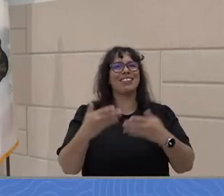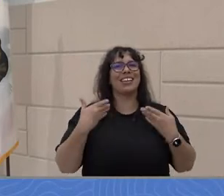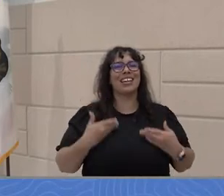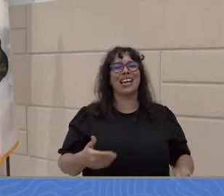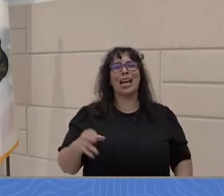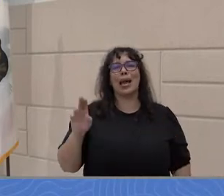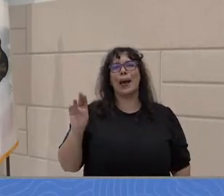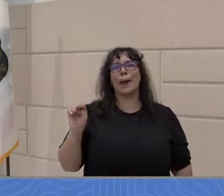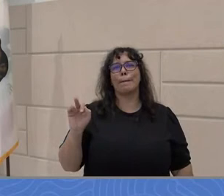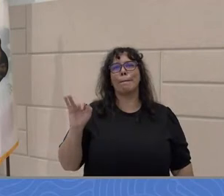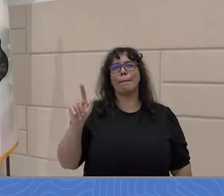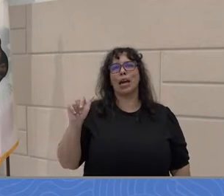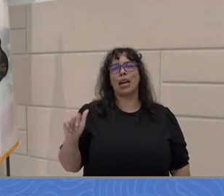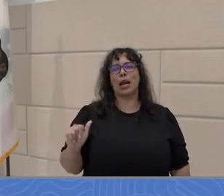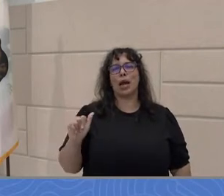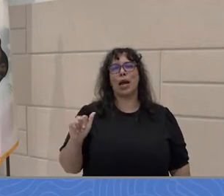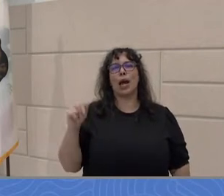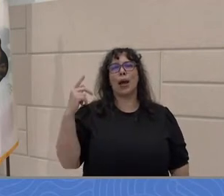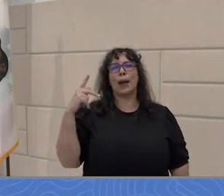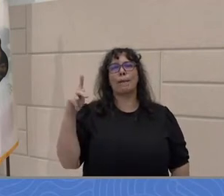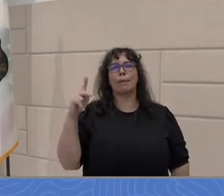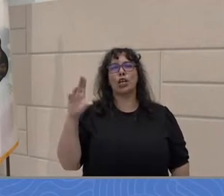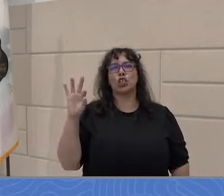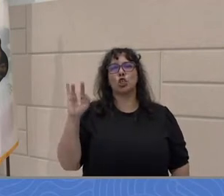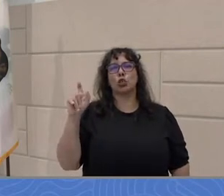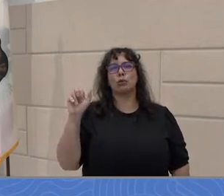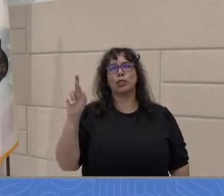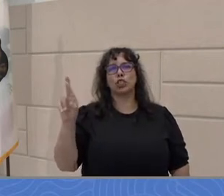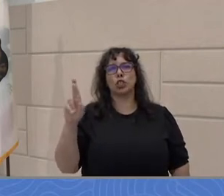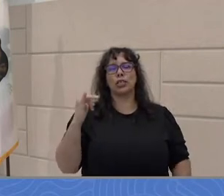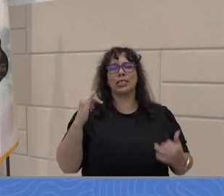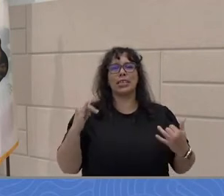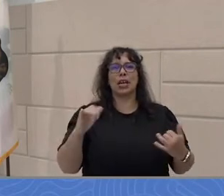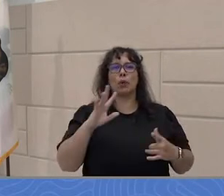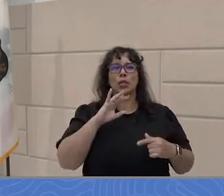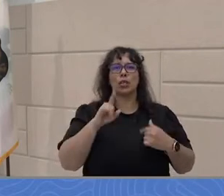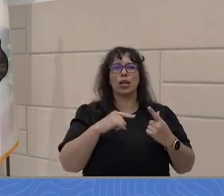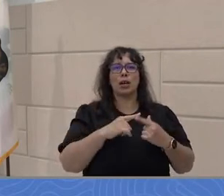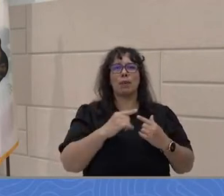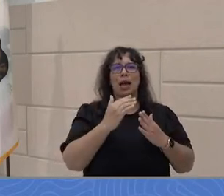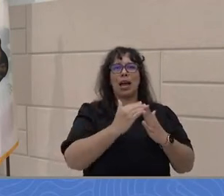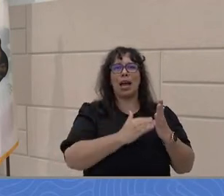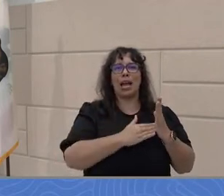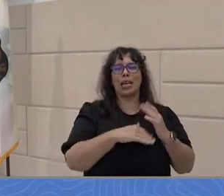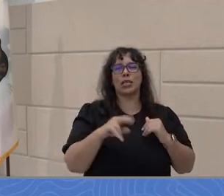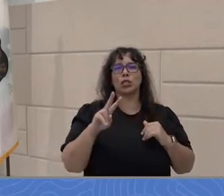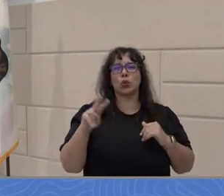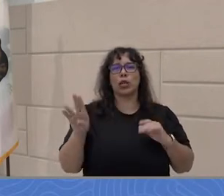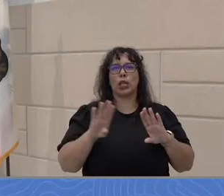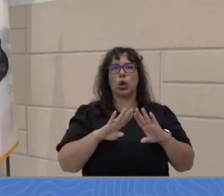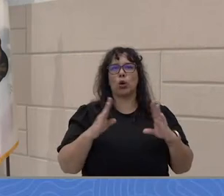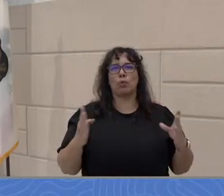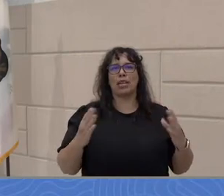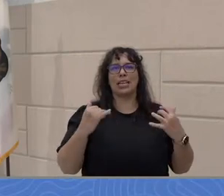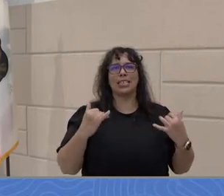គាត់ឈ្មោះ Mariela Salgadoគាត់ចង់ជជែកអំពីចំណុចលេខ